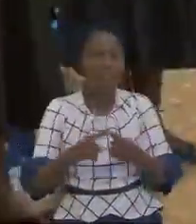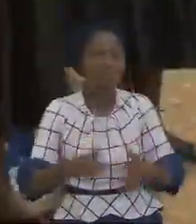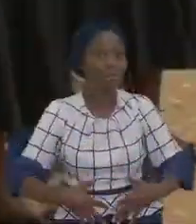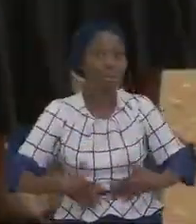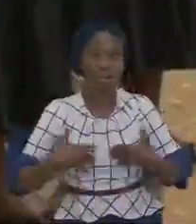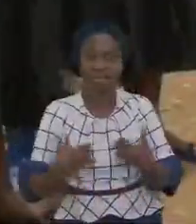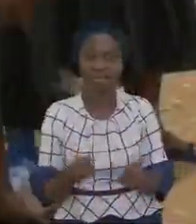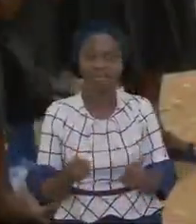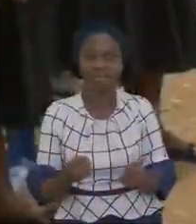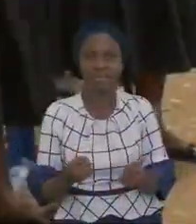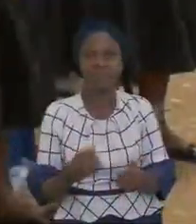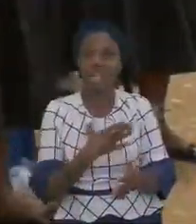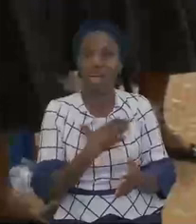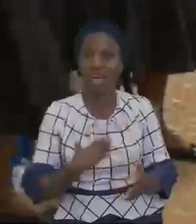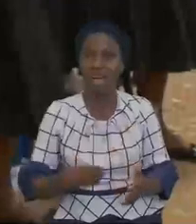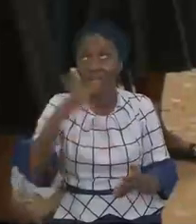succès, la joie dans la vie.